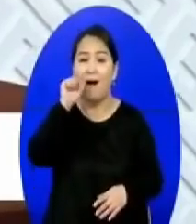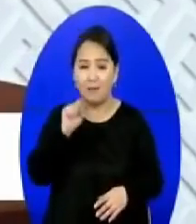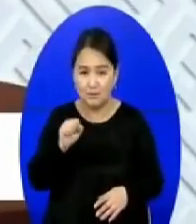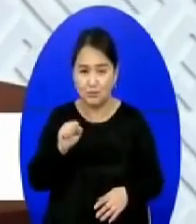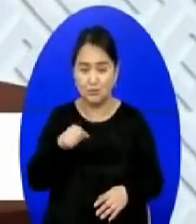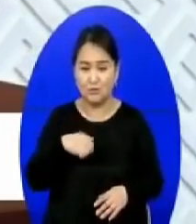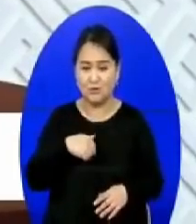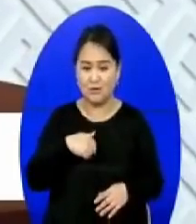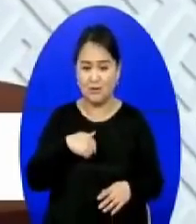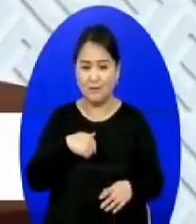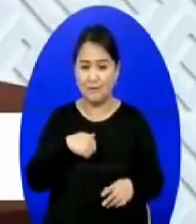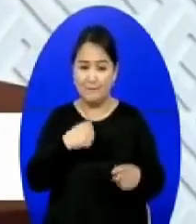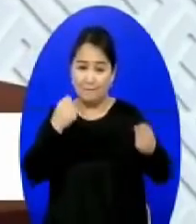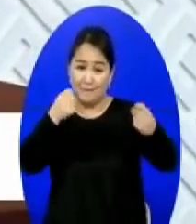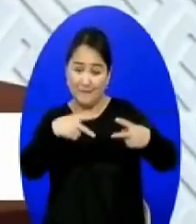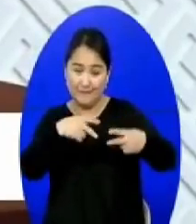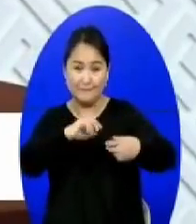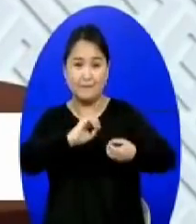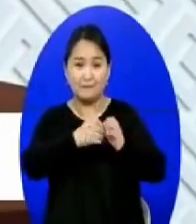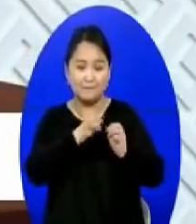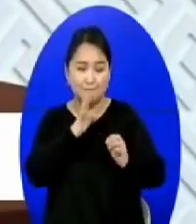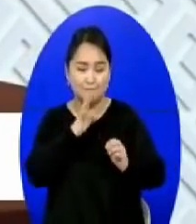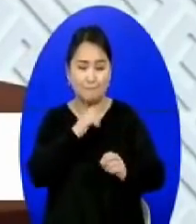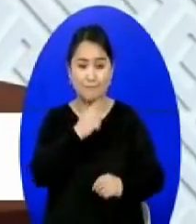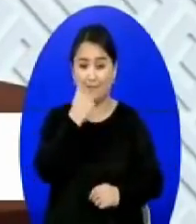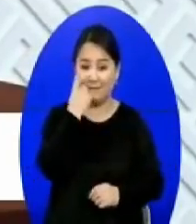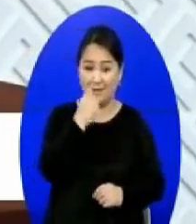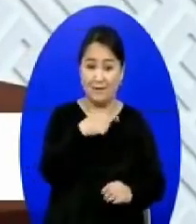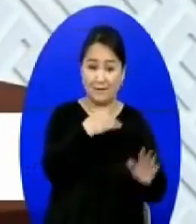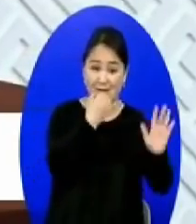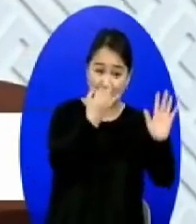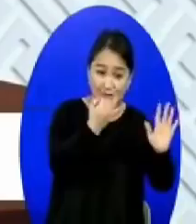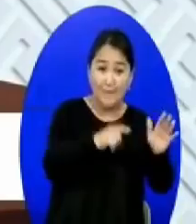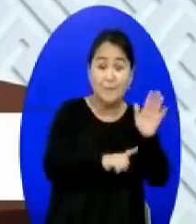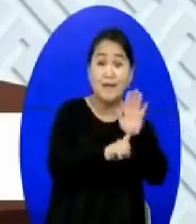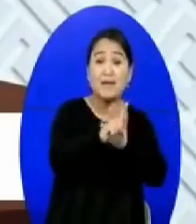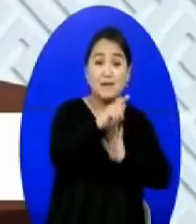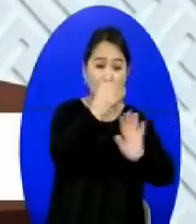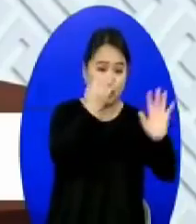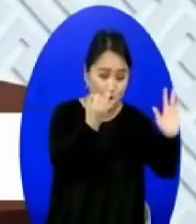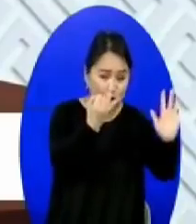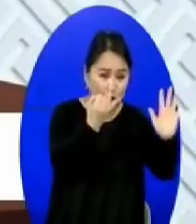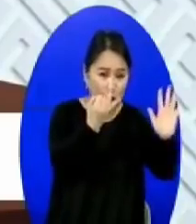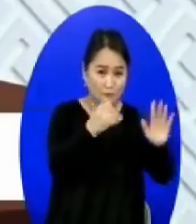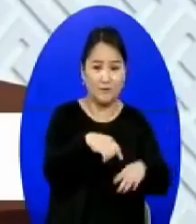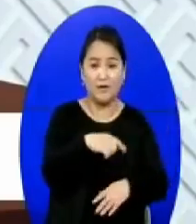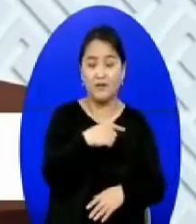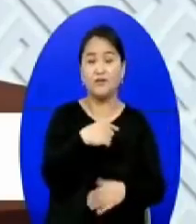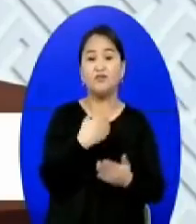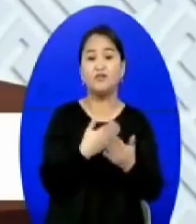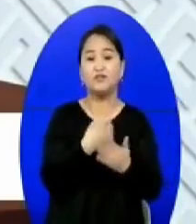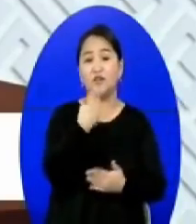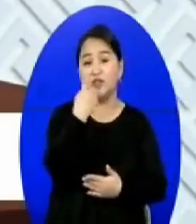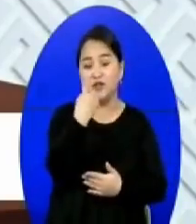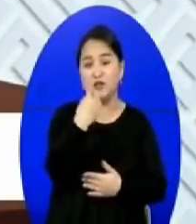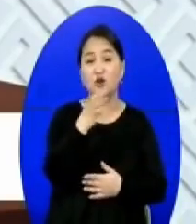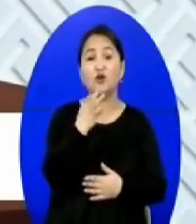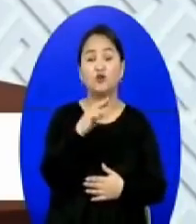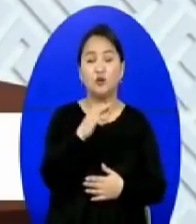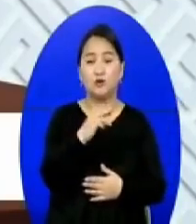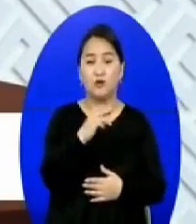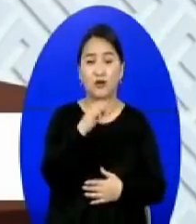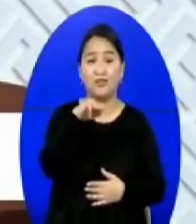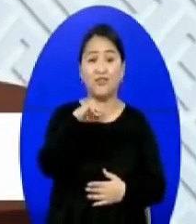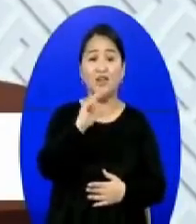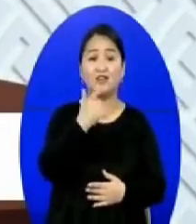энийг тэр байдлыг арилгах үүднээс эхний 7 хоногт нь буюу 2 дахь 7 хоногт нь өөрөөр нэгдүгээр өдөр тэгшээр ихэлсэн бол дараа